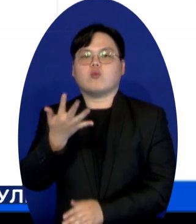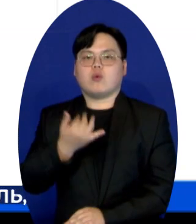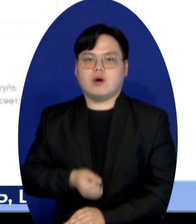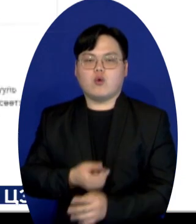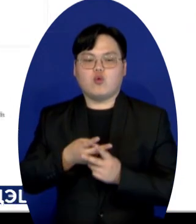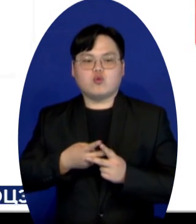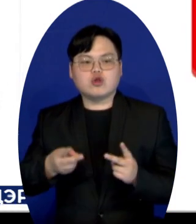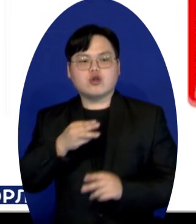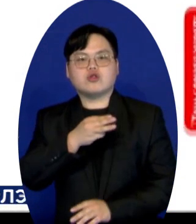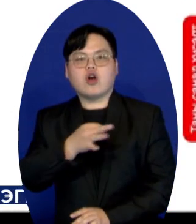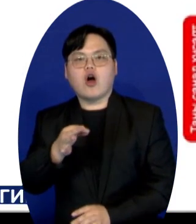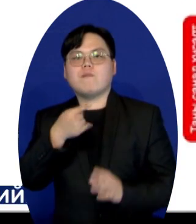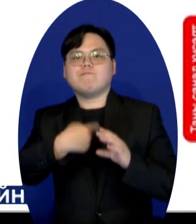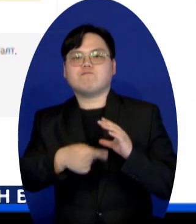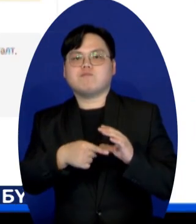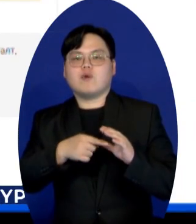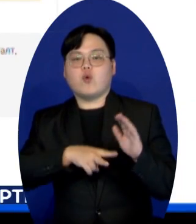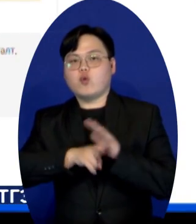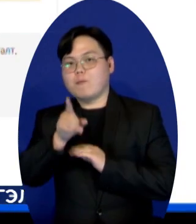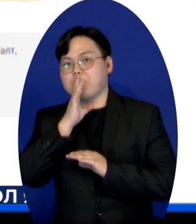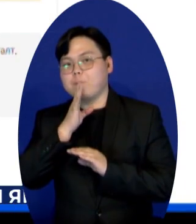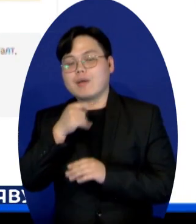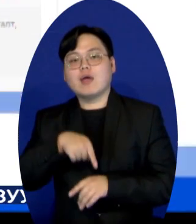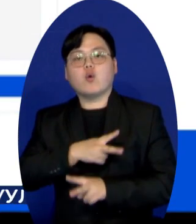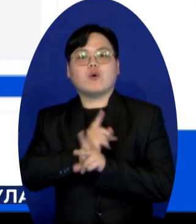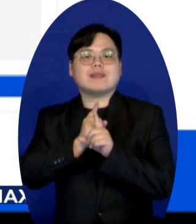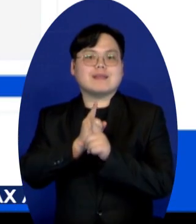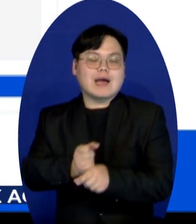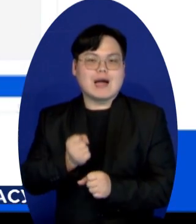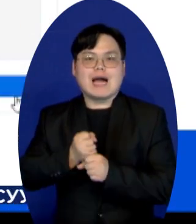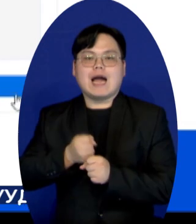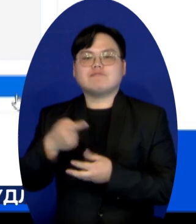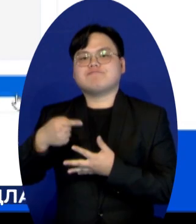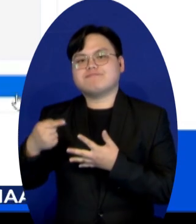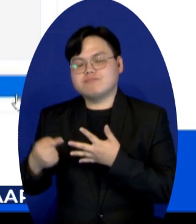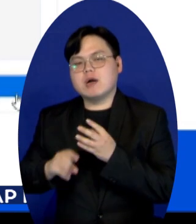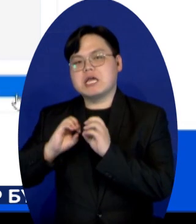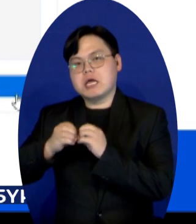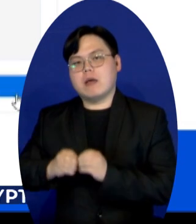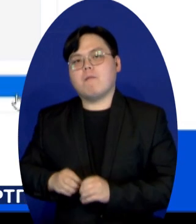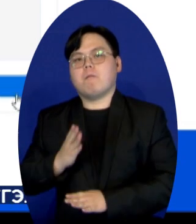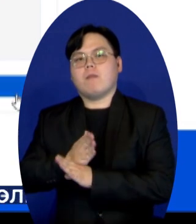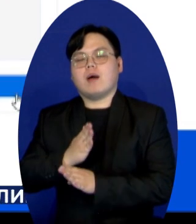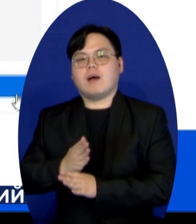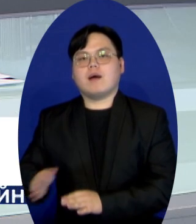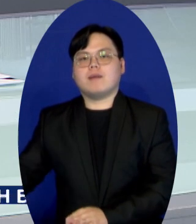цахим шуудангийн хаягийг үүсгэнэ гэж заасан. Энэ хуулийн дагуу ажил үе шаттай хийгдэж байгааг засгийн газраас онцоллоо.